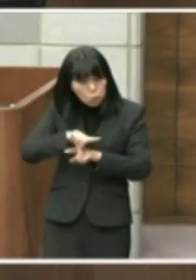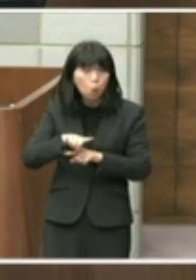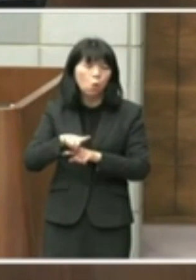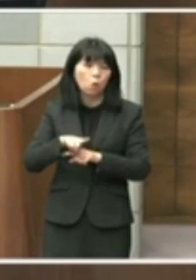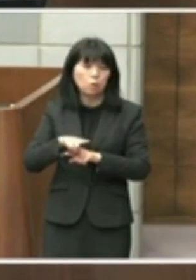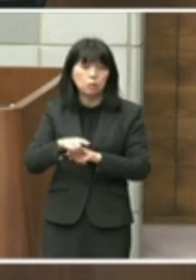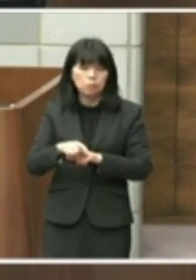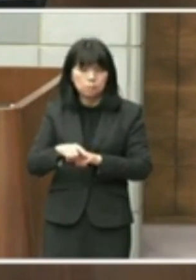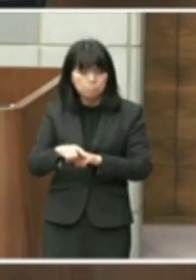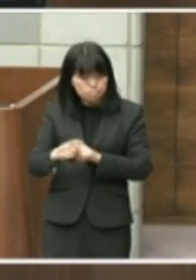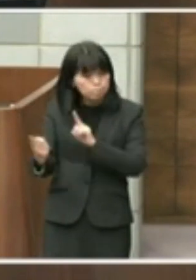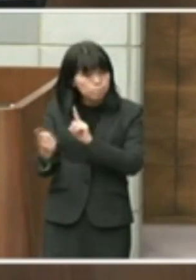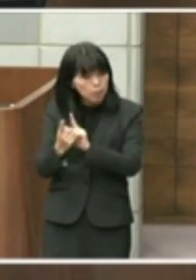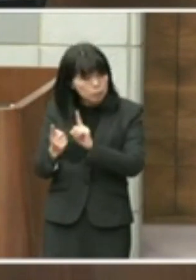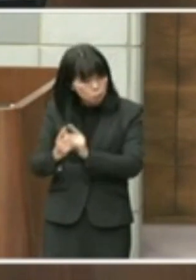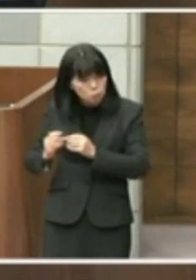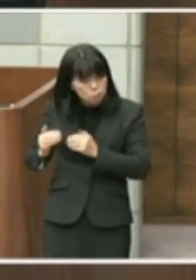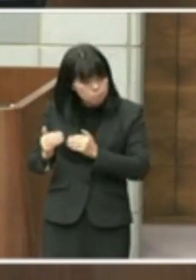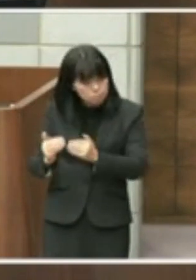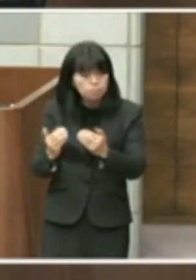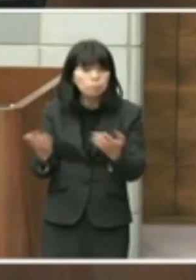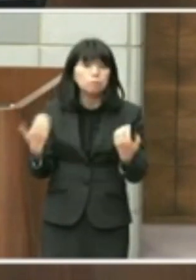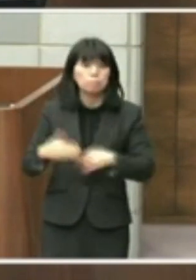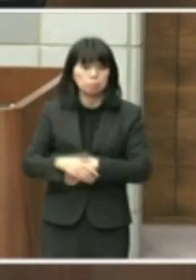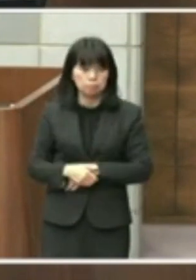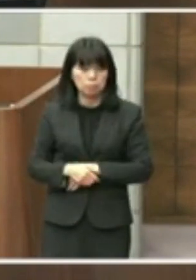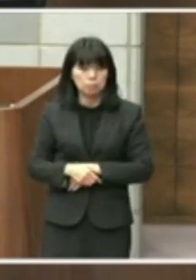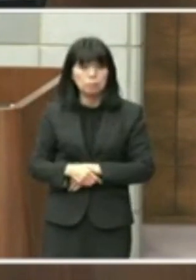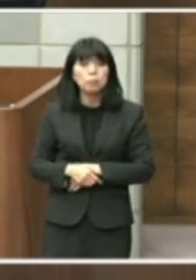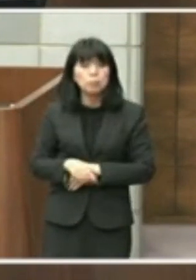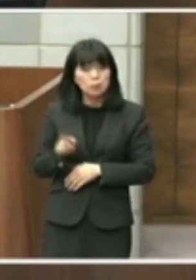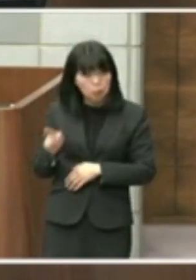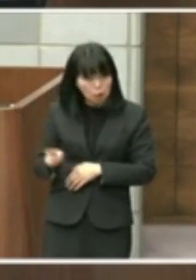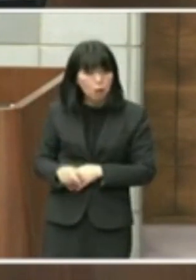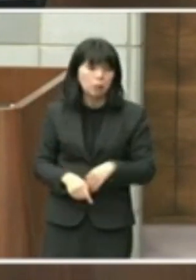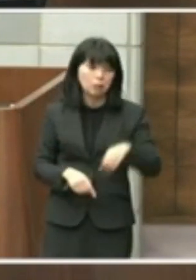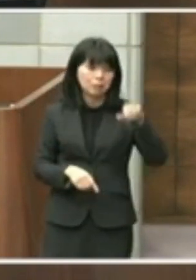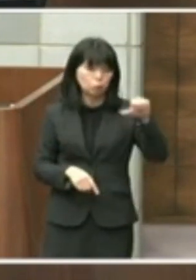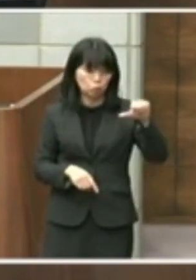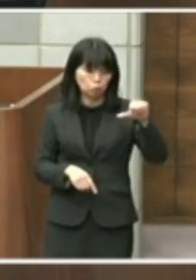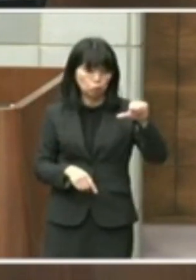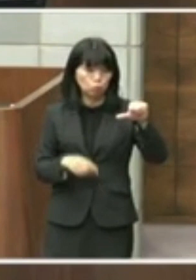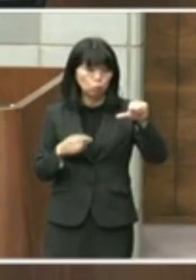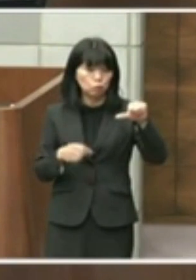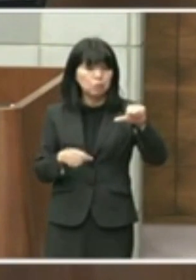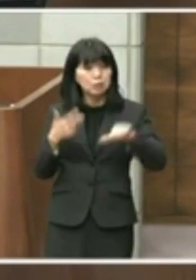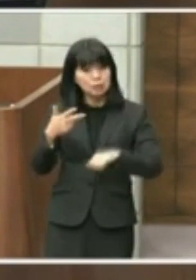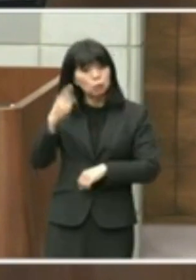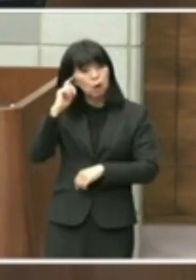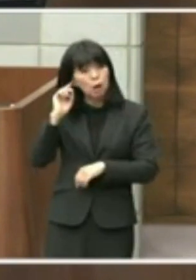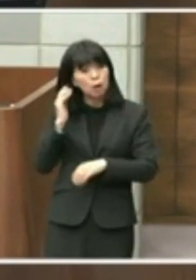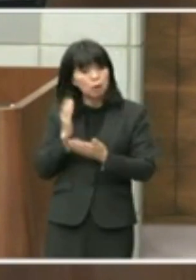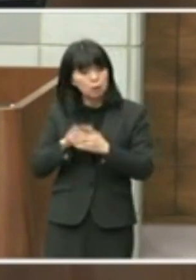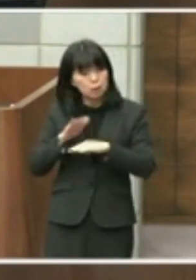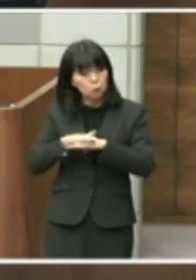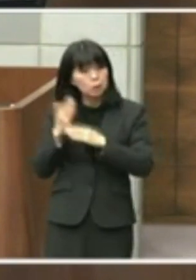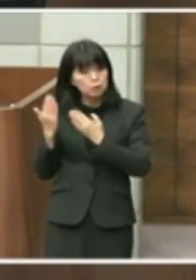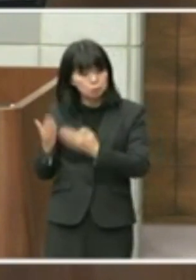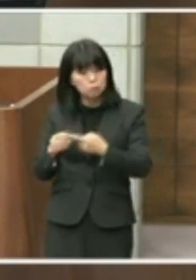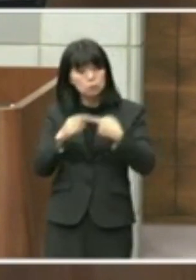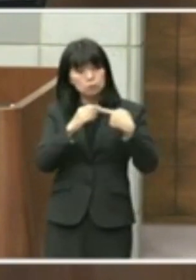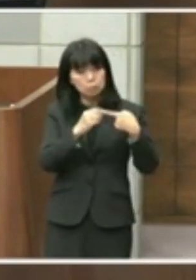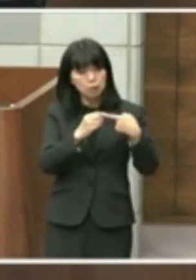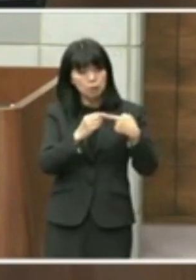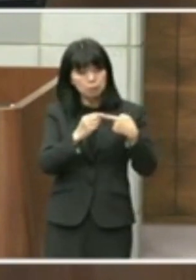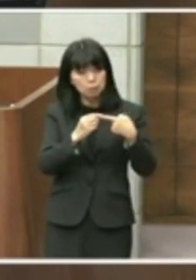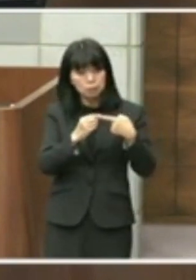求められているものと思います。よって以下5点について市の認識を問います。1点目は